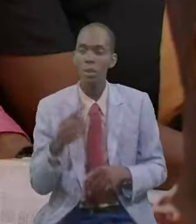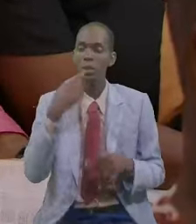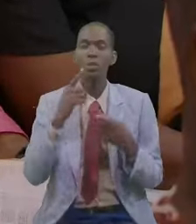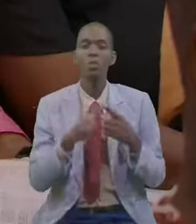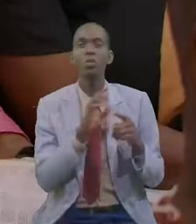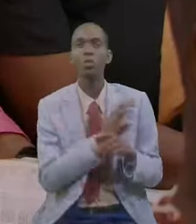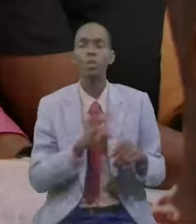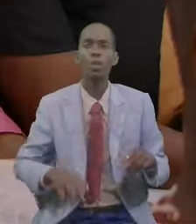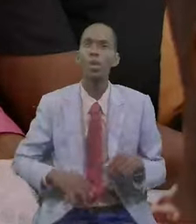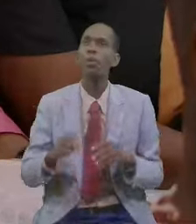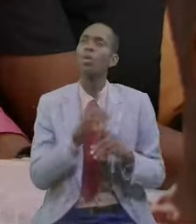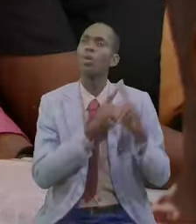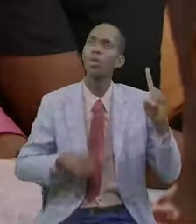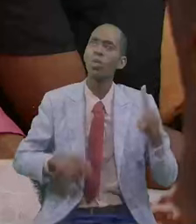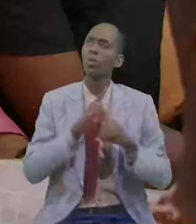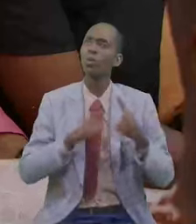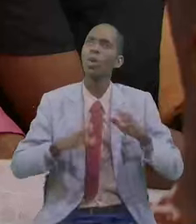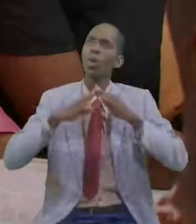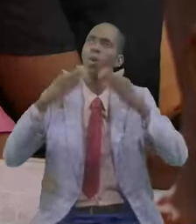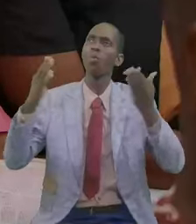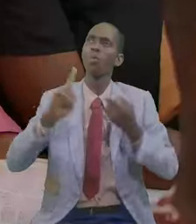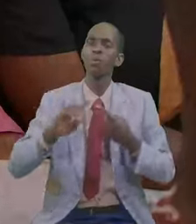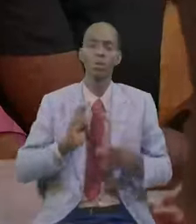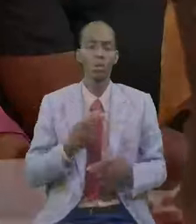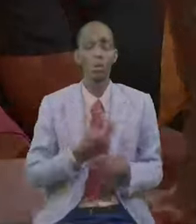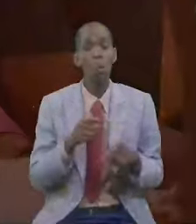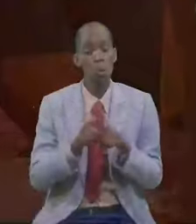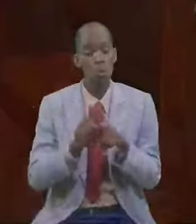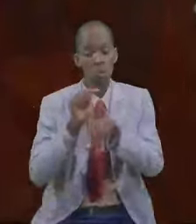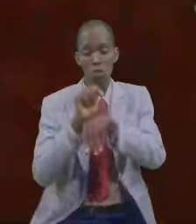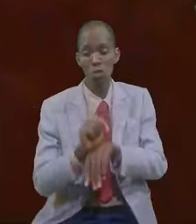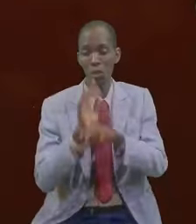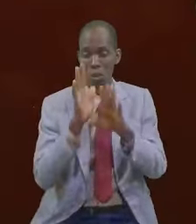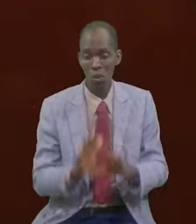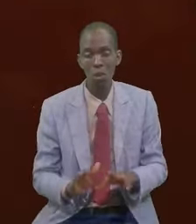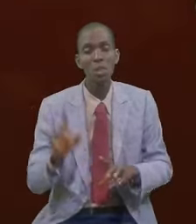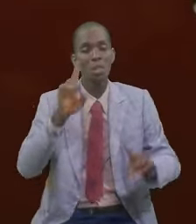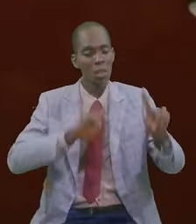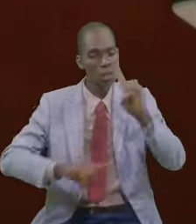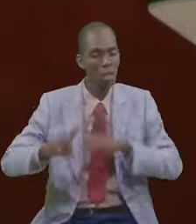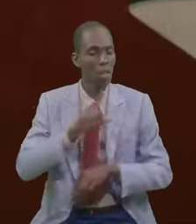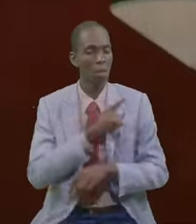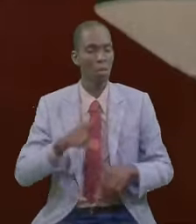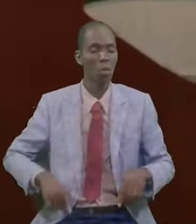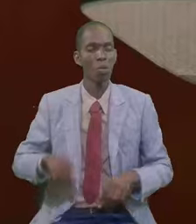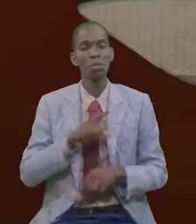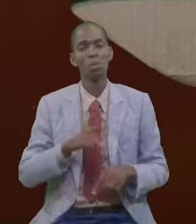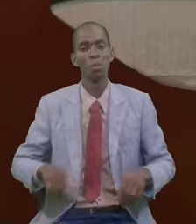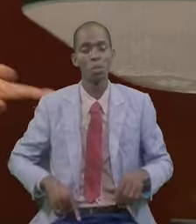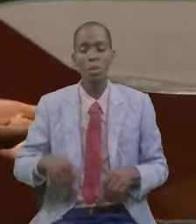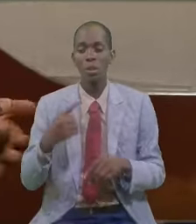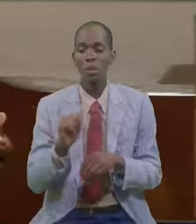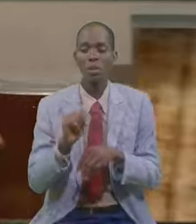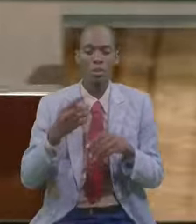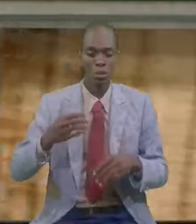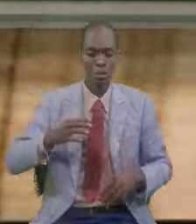Les gens religieux, les traditionnels, ils disent Seigneur, Seigneur. Les gens de dénomination disent Seigneur,